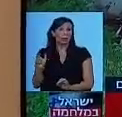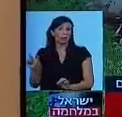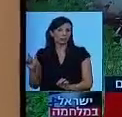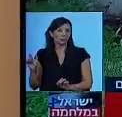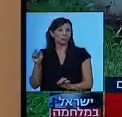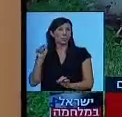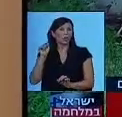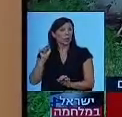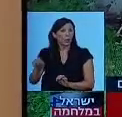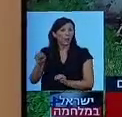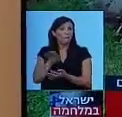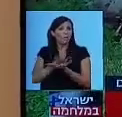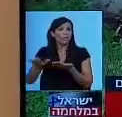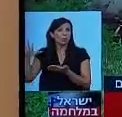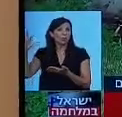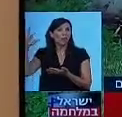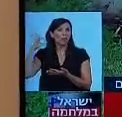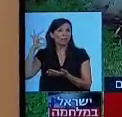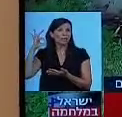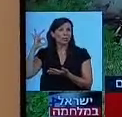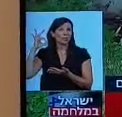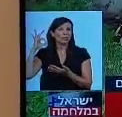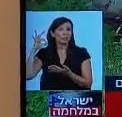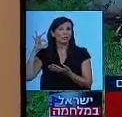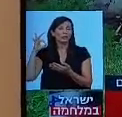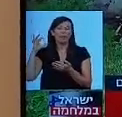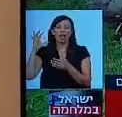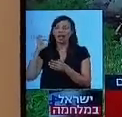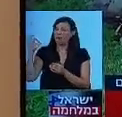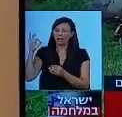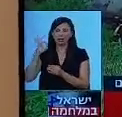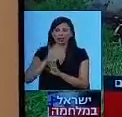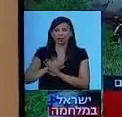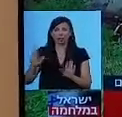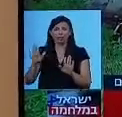פשוט אפס. וזה אחרי בחירה משושית. אנחנו שומעים את...